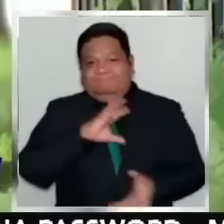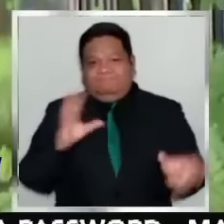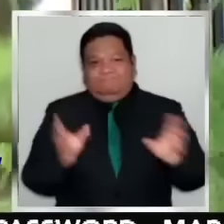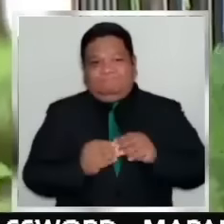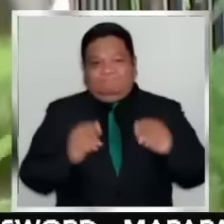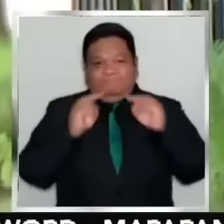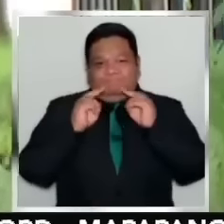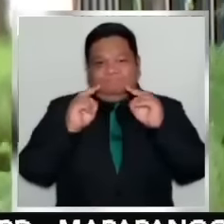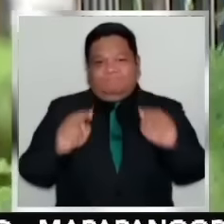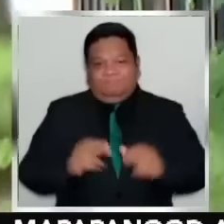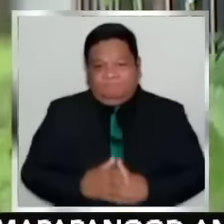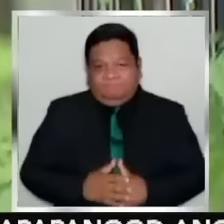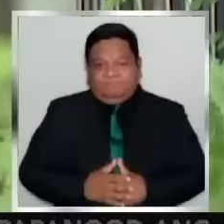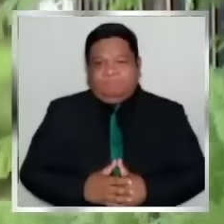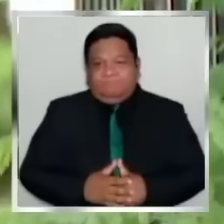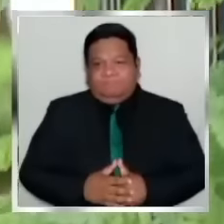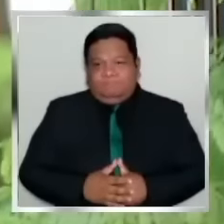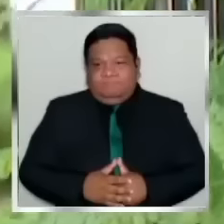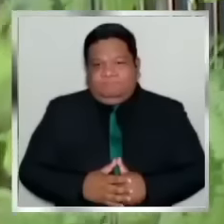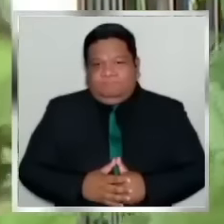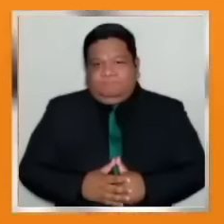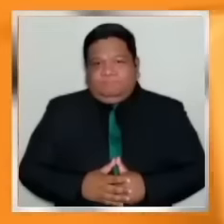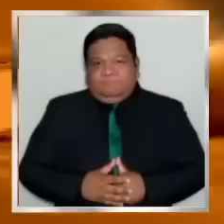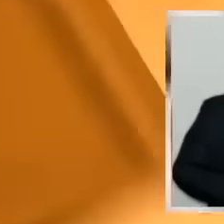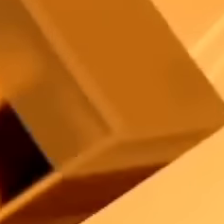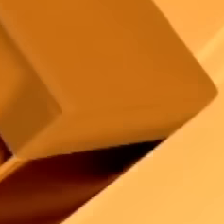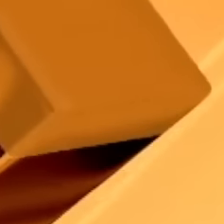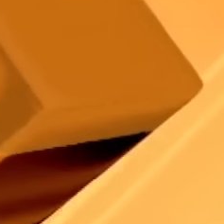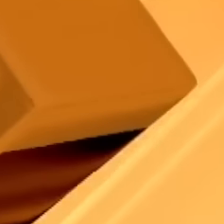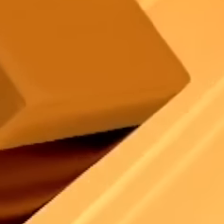Nakatutok, 24 Oras.